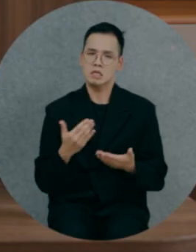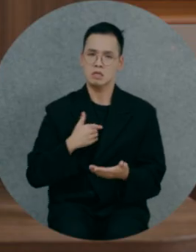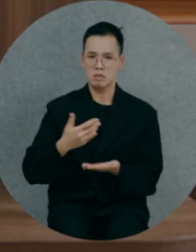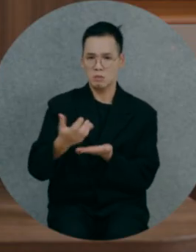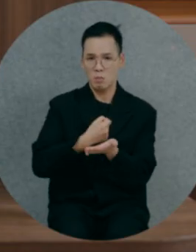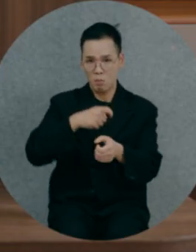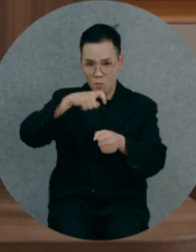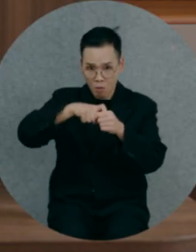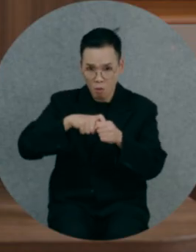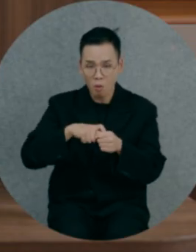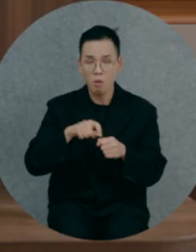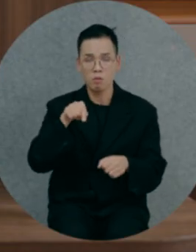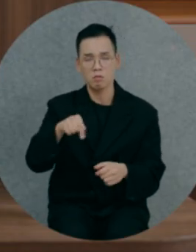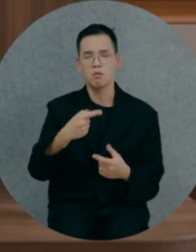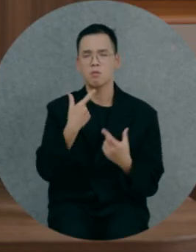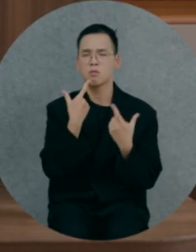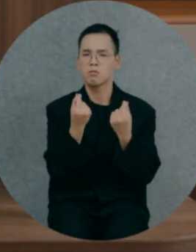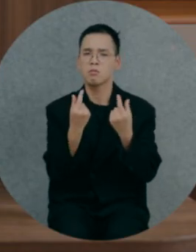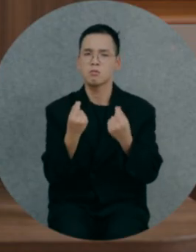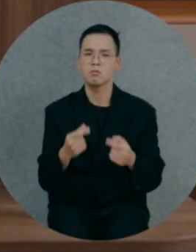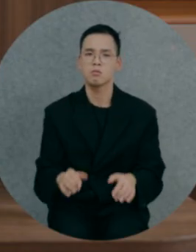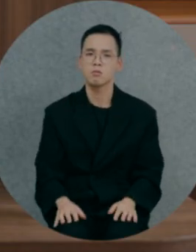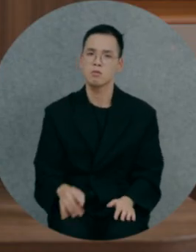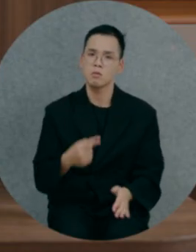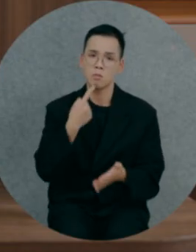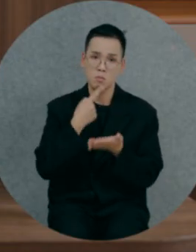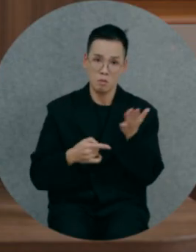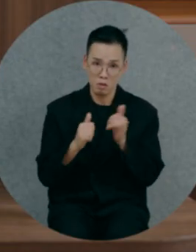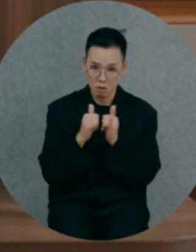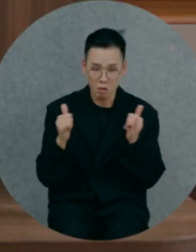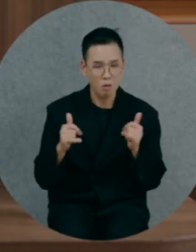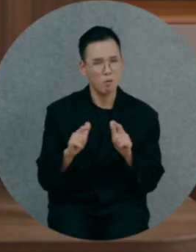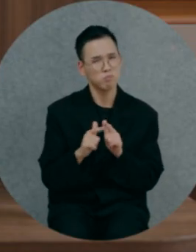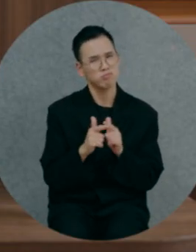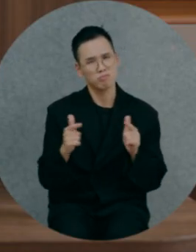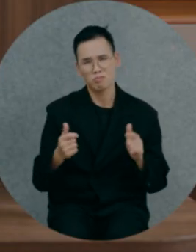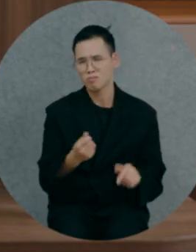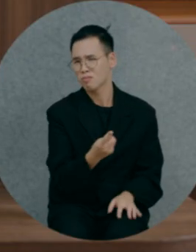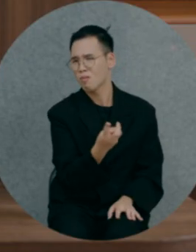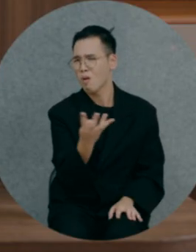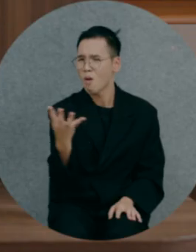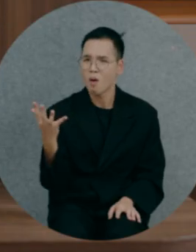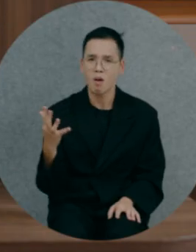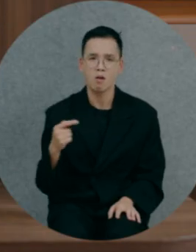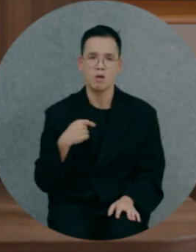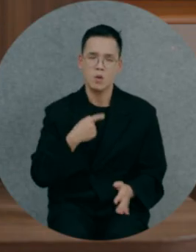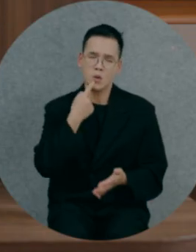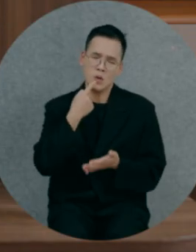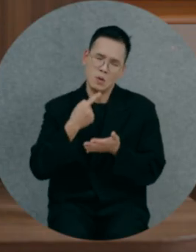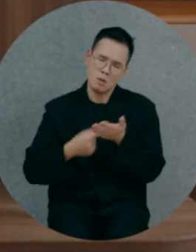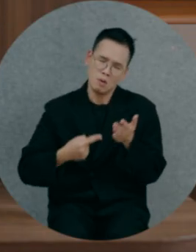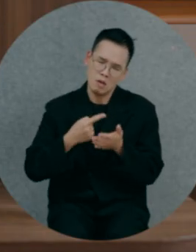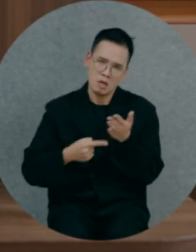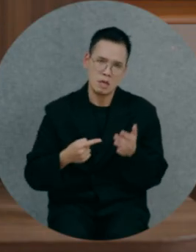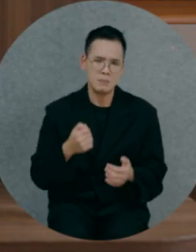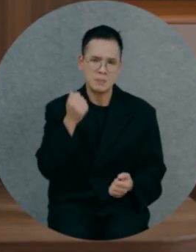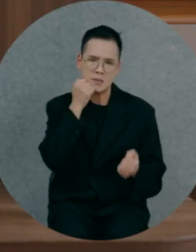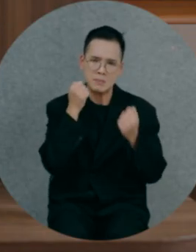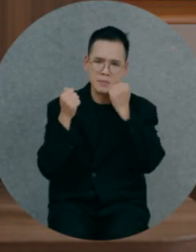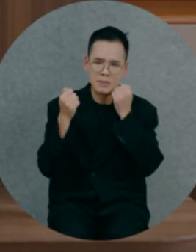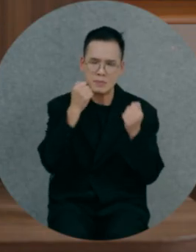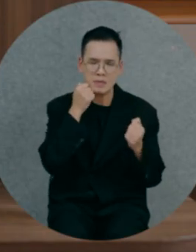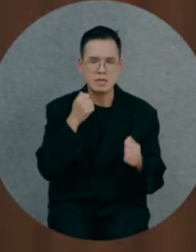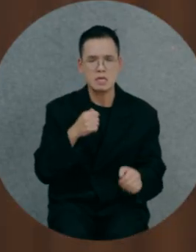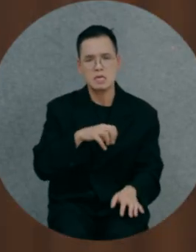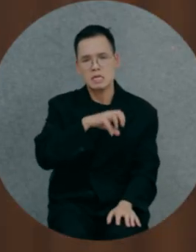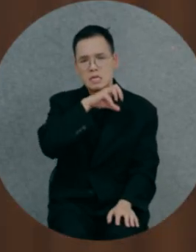착취 목적의 인신매매 행위에 해당하는데 피해자를 포함한 여러 계절 근로자들이 피해를 입고 있다고